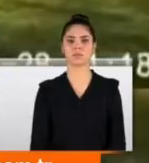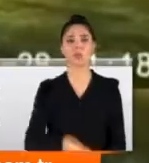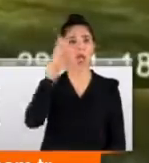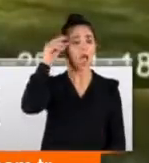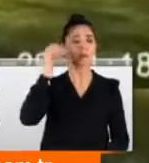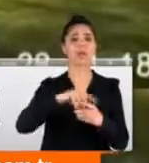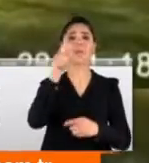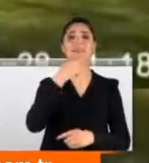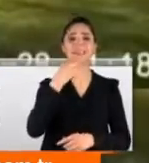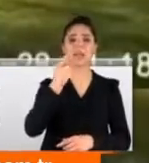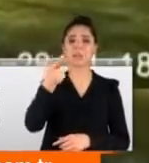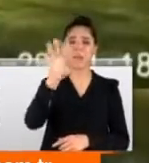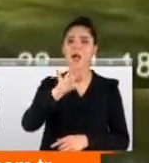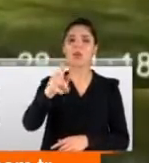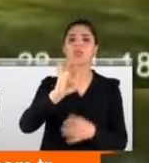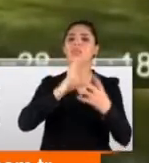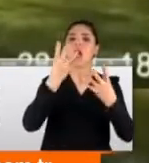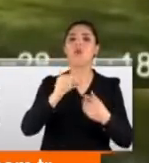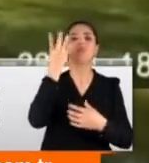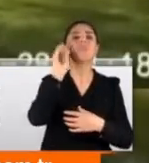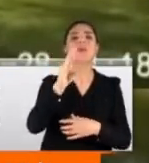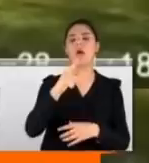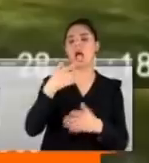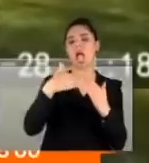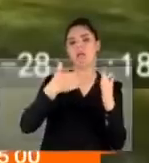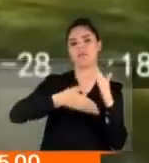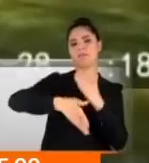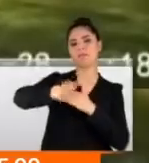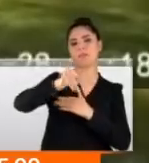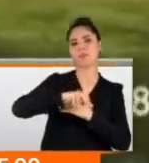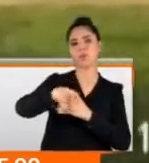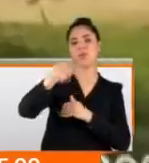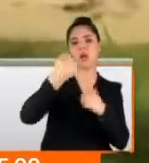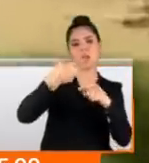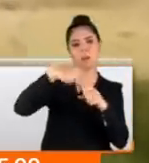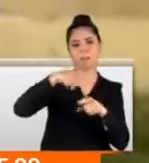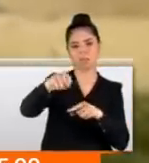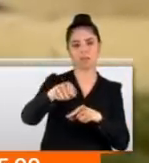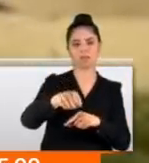Amerika'da bir kadın birazdan başına geleceklerden habersiz evden çıktı ve aracına bindi.